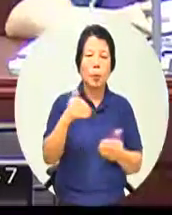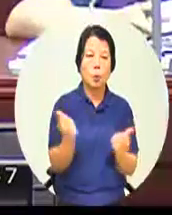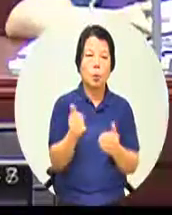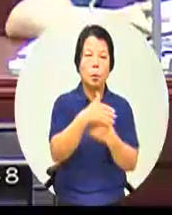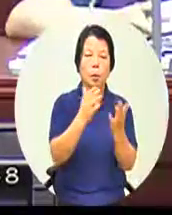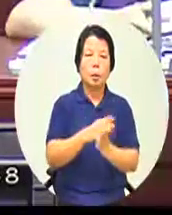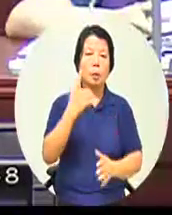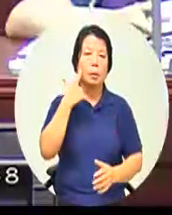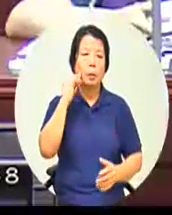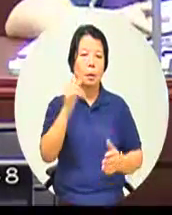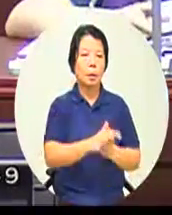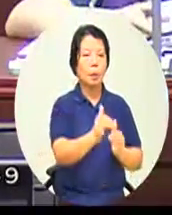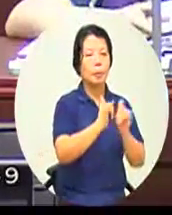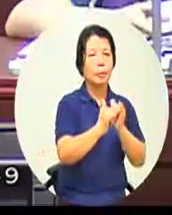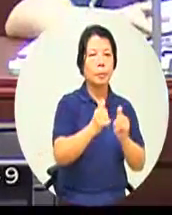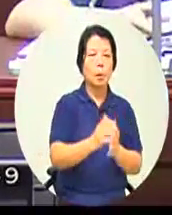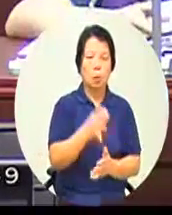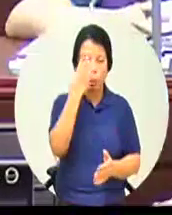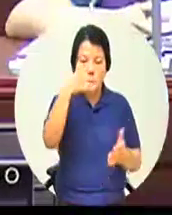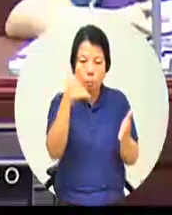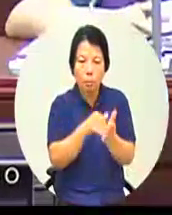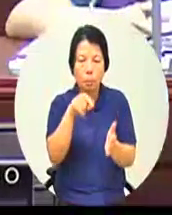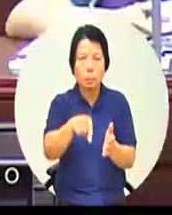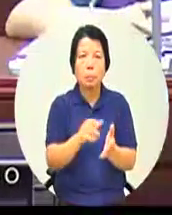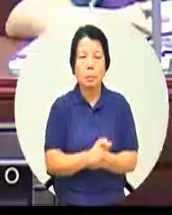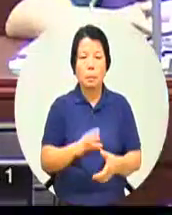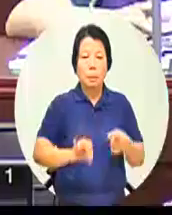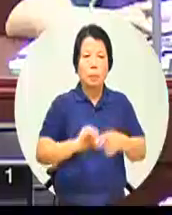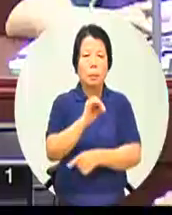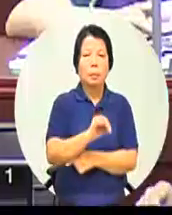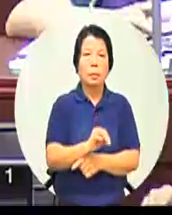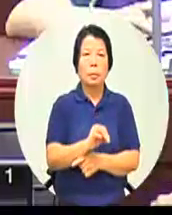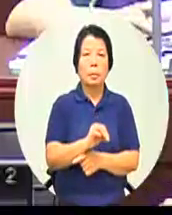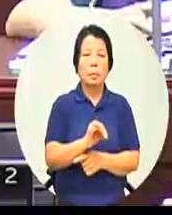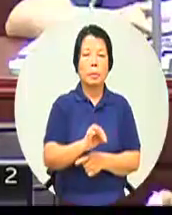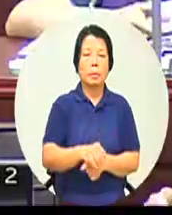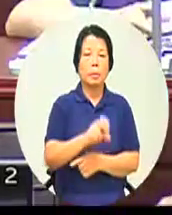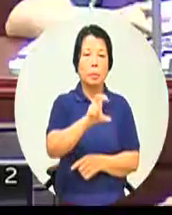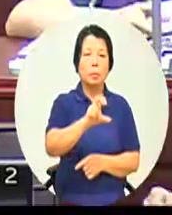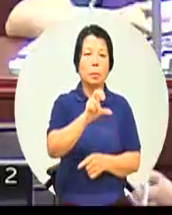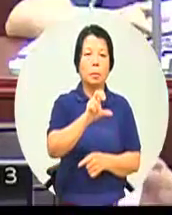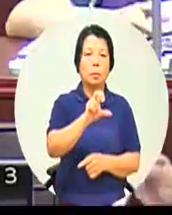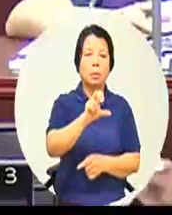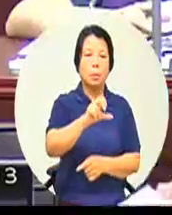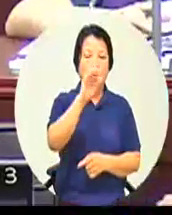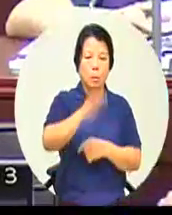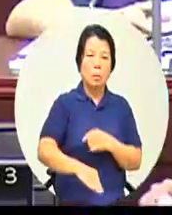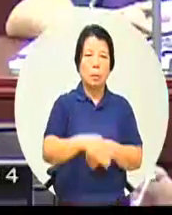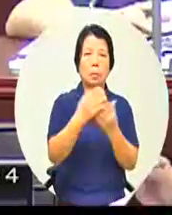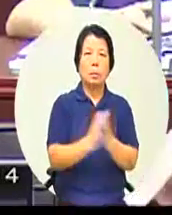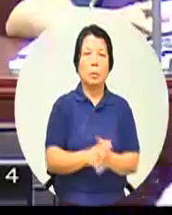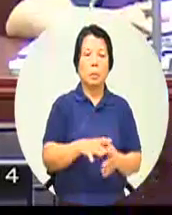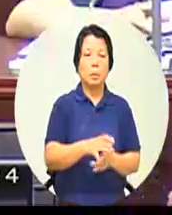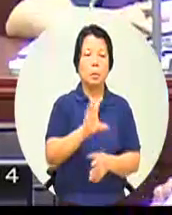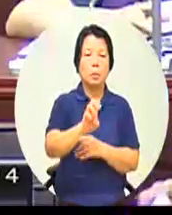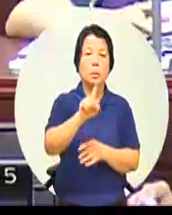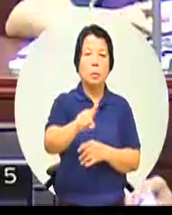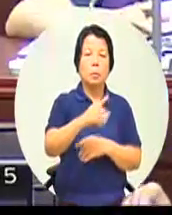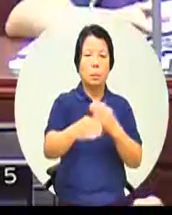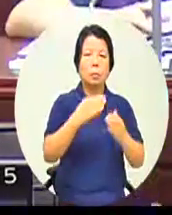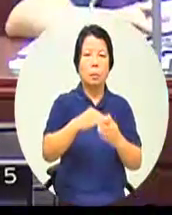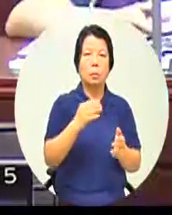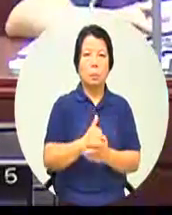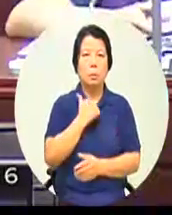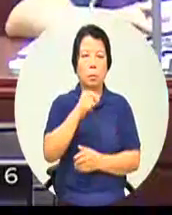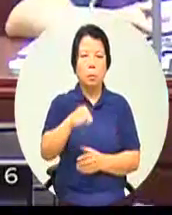长跟社会大众。其实我看到这个10%食材的比例70%以下，竟然有41个学校，确实觉得